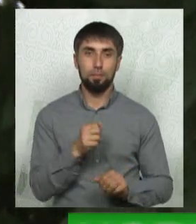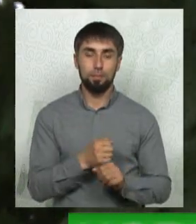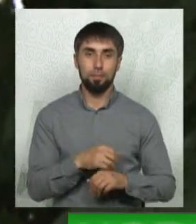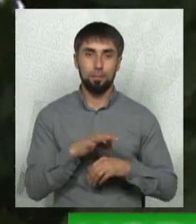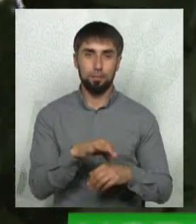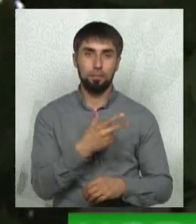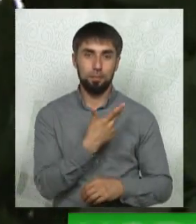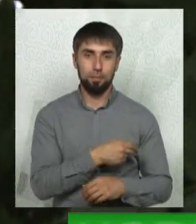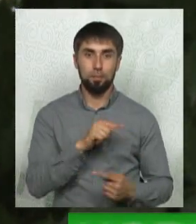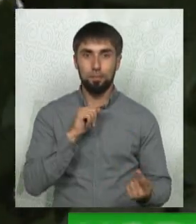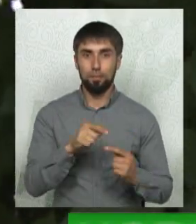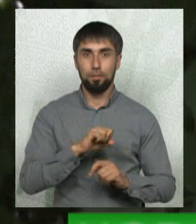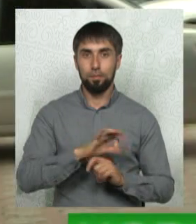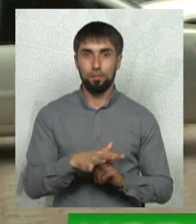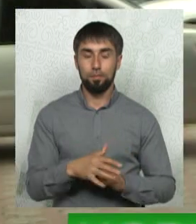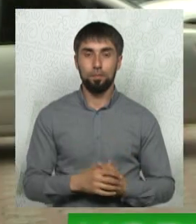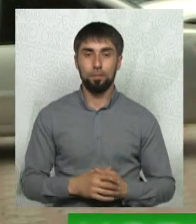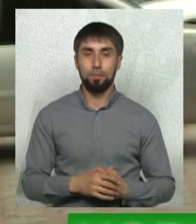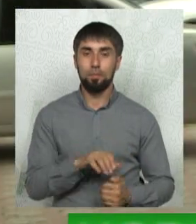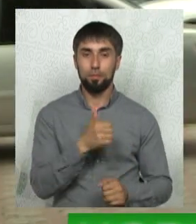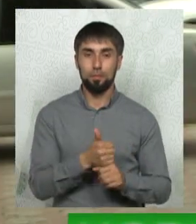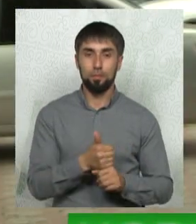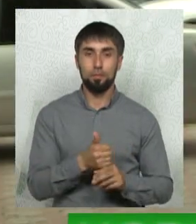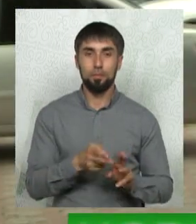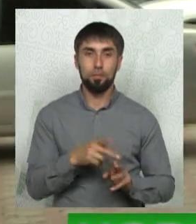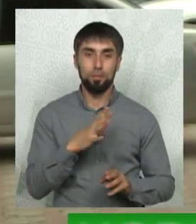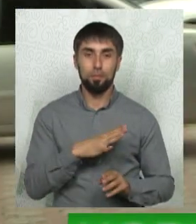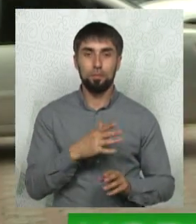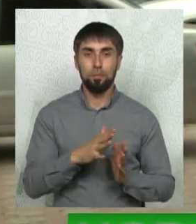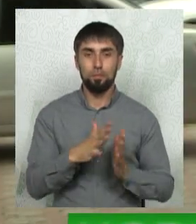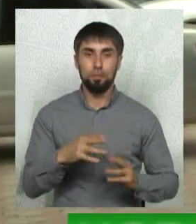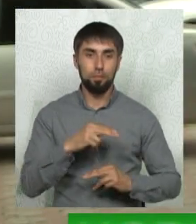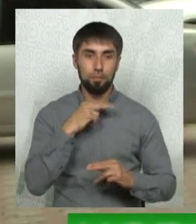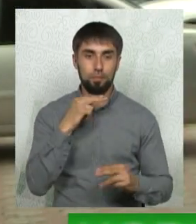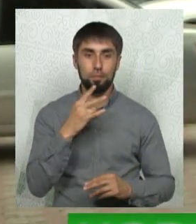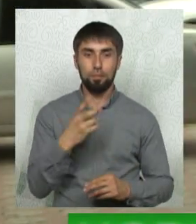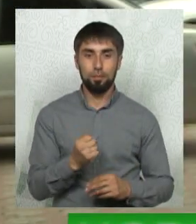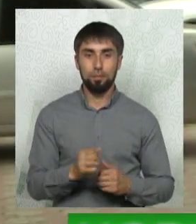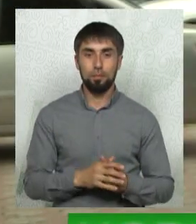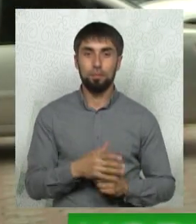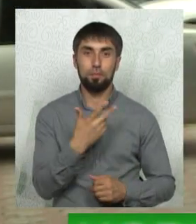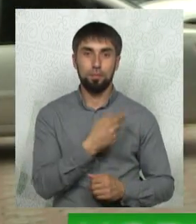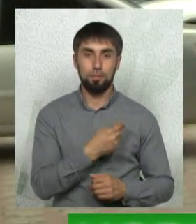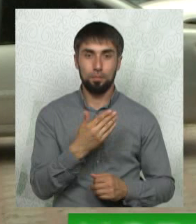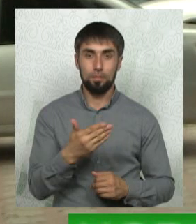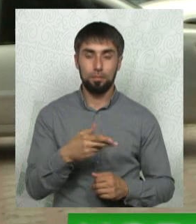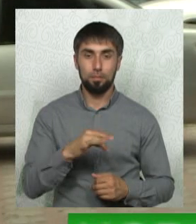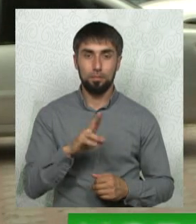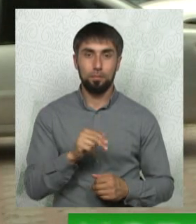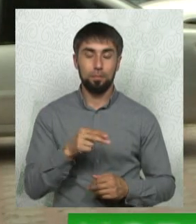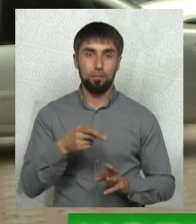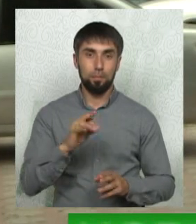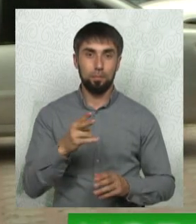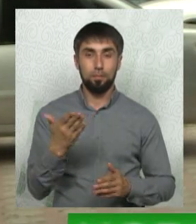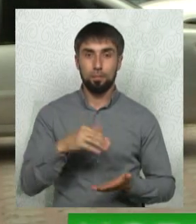проводить вакцинацию против COVID-19. Глава акцентировал очень большое внимание на прививки. В послании